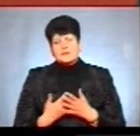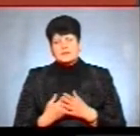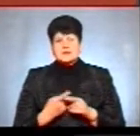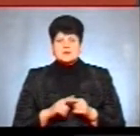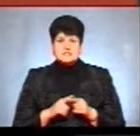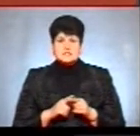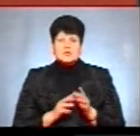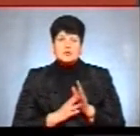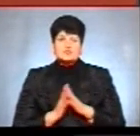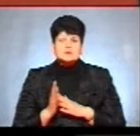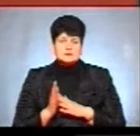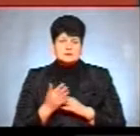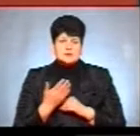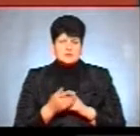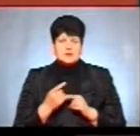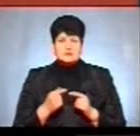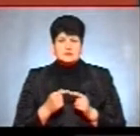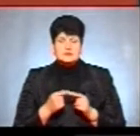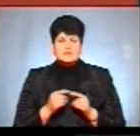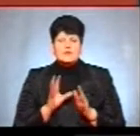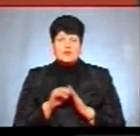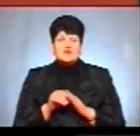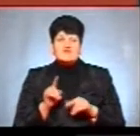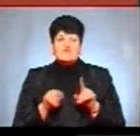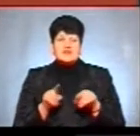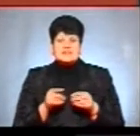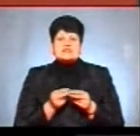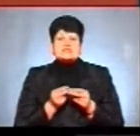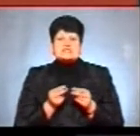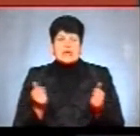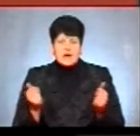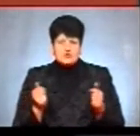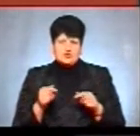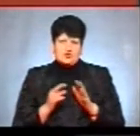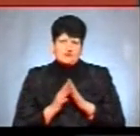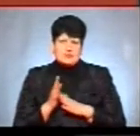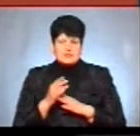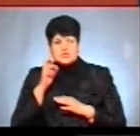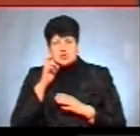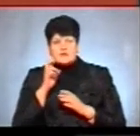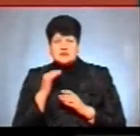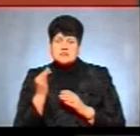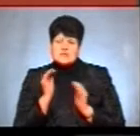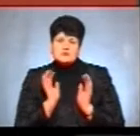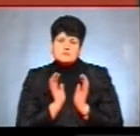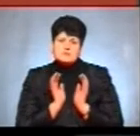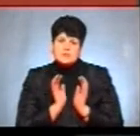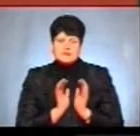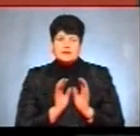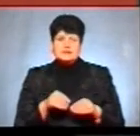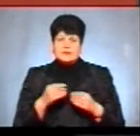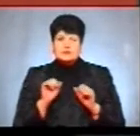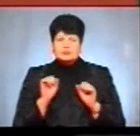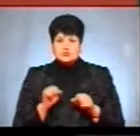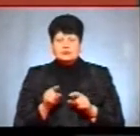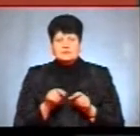види рослин, вони ж відносяться до рідкісних і до зникаючих. І держава зацікавлена, щоб їх зберегти і дати можливість,